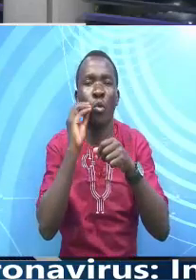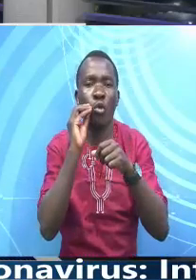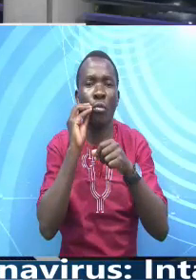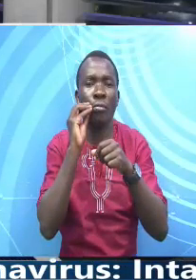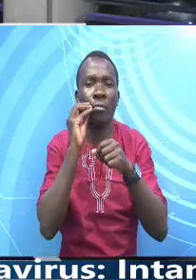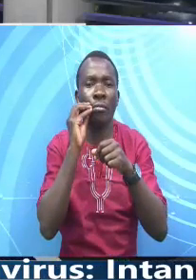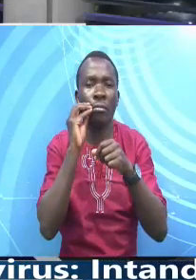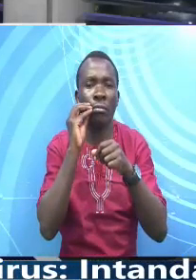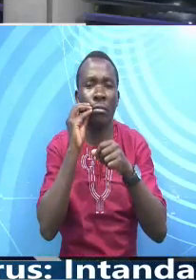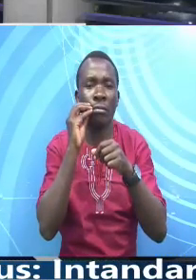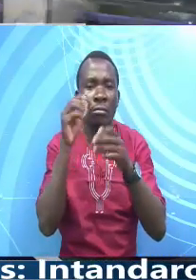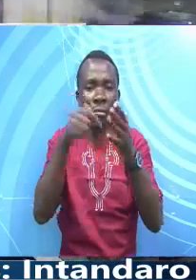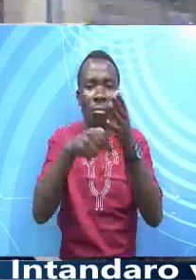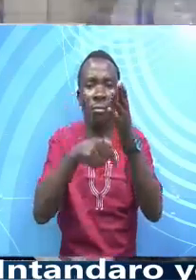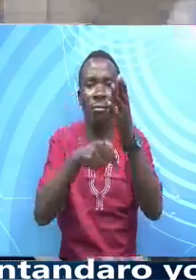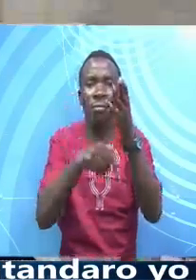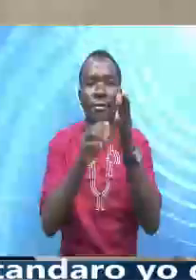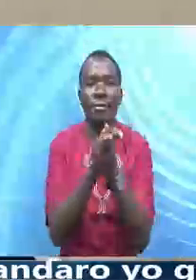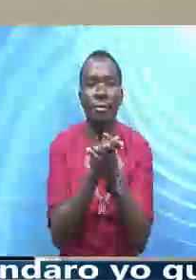nabo.